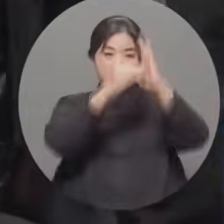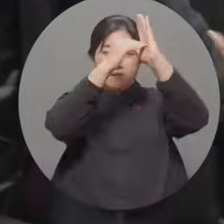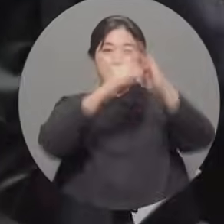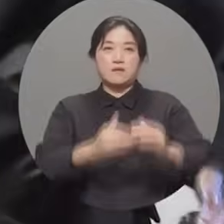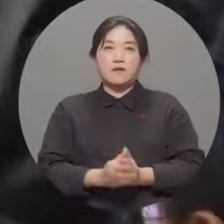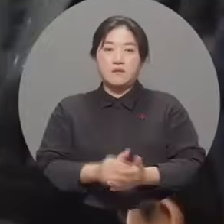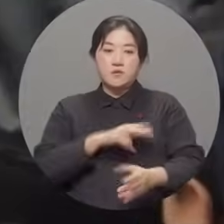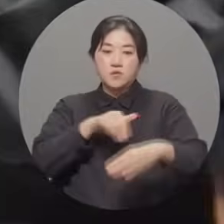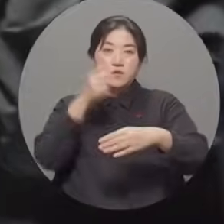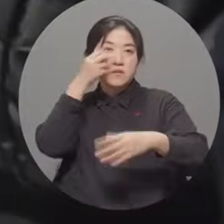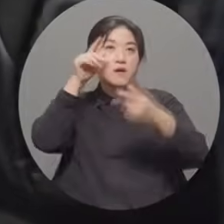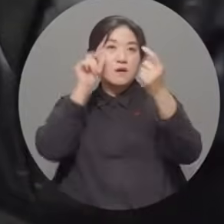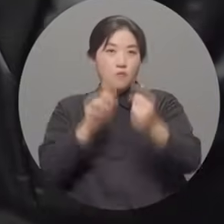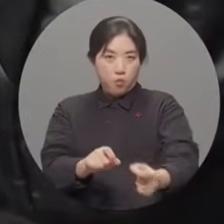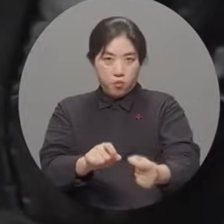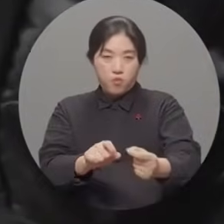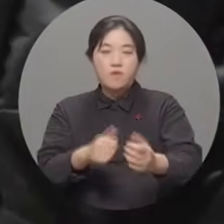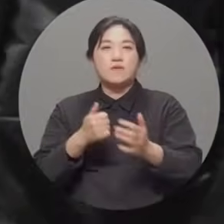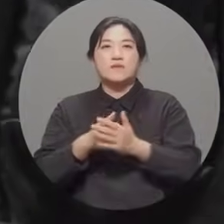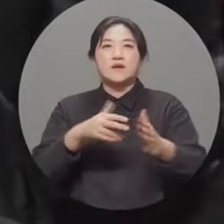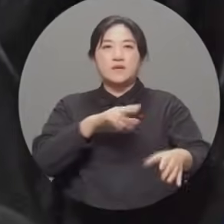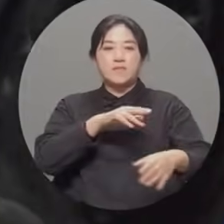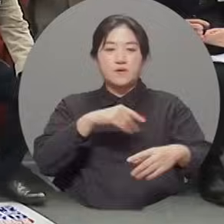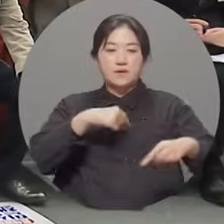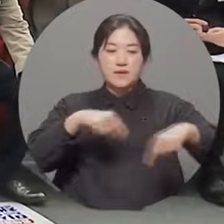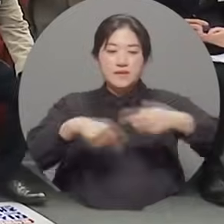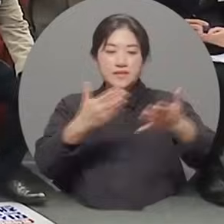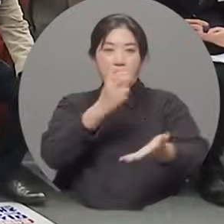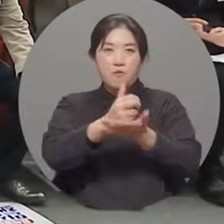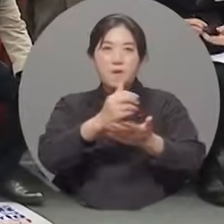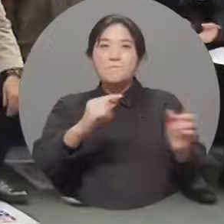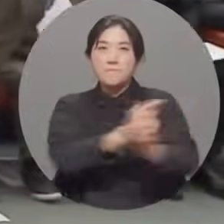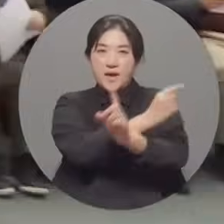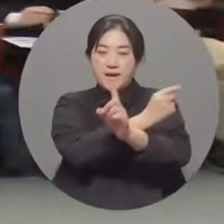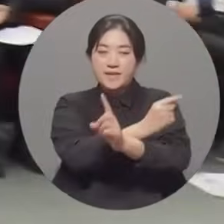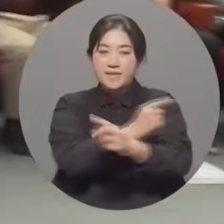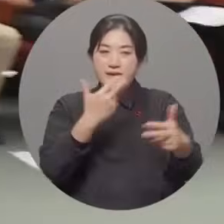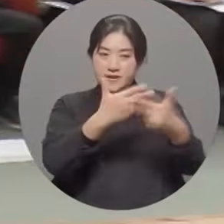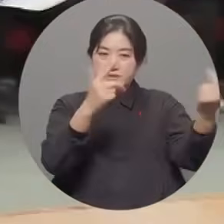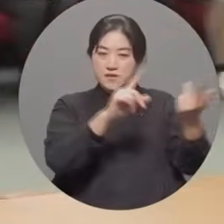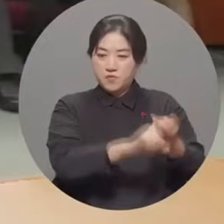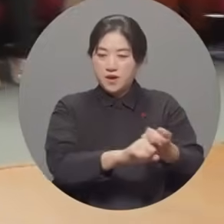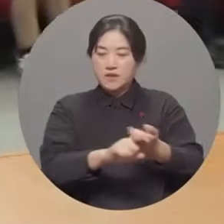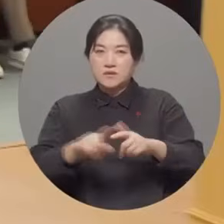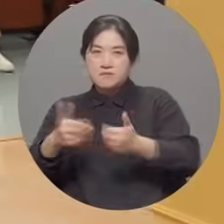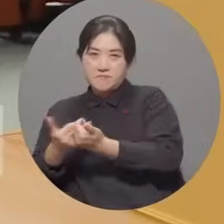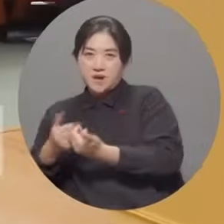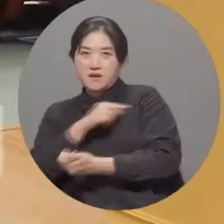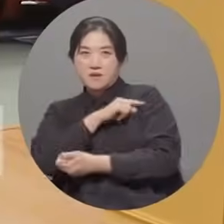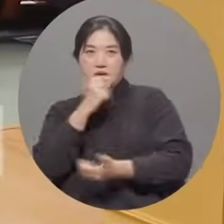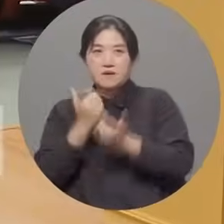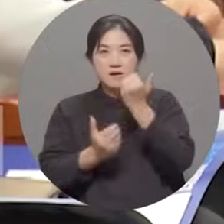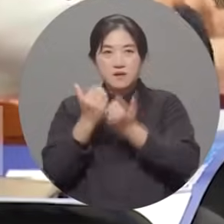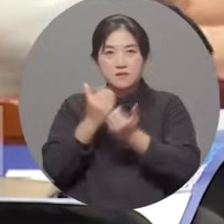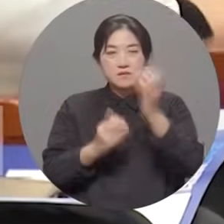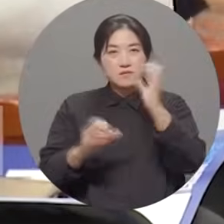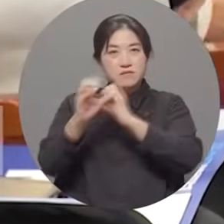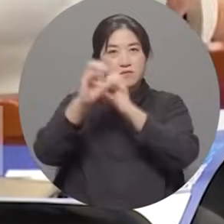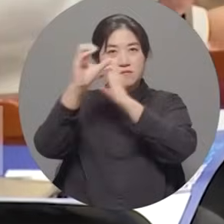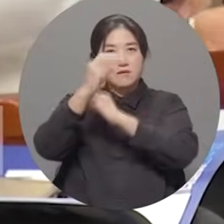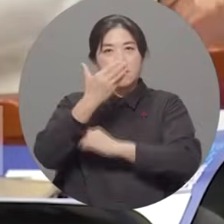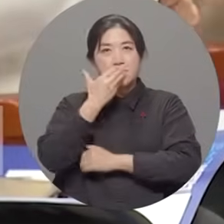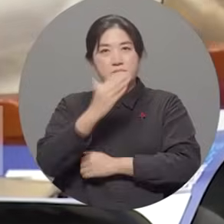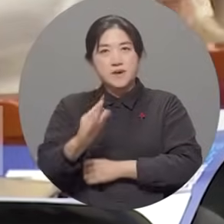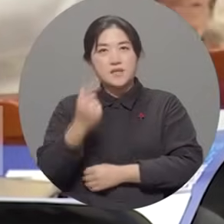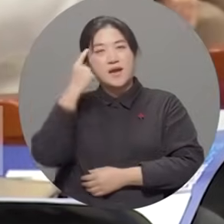총선을 불과 네 달여 앞둔 상황에서 이번 당원 개정이 친이재명계와 비이재명계 의원들 사이의 갈등을 더 키우는 계기가